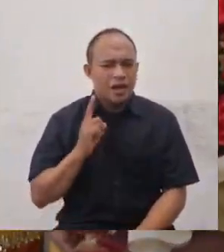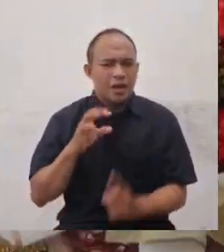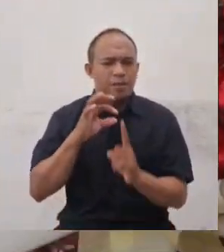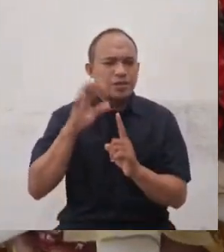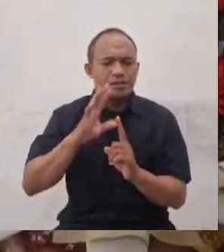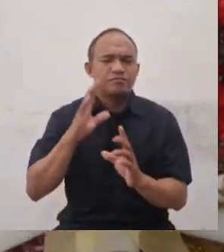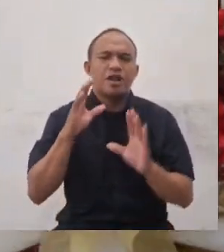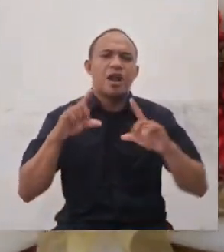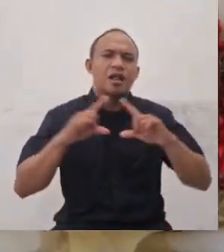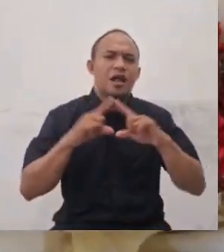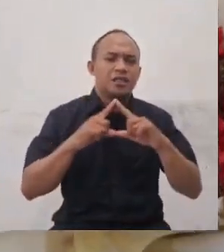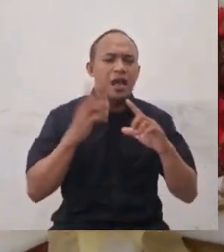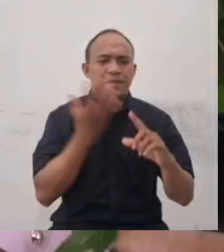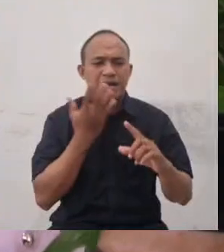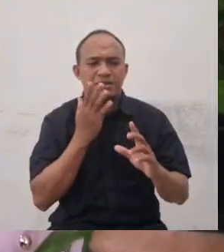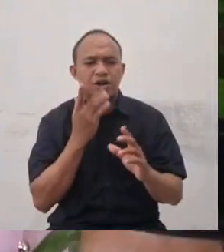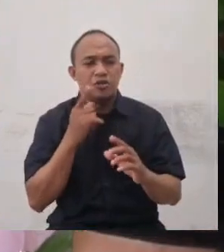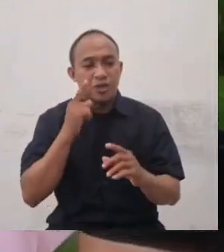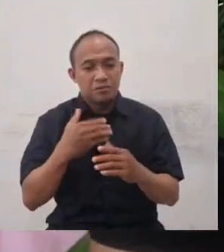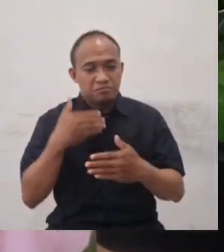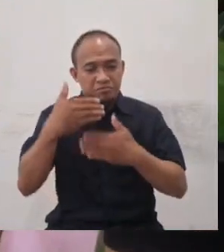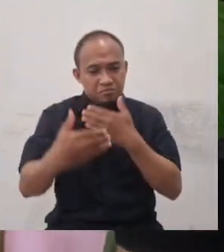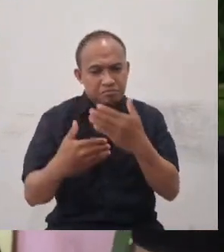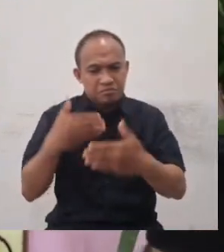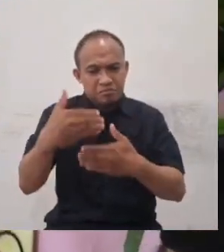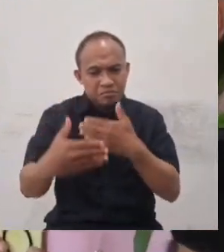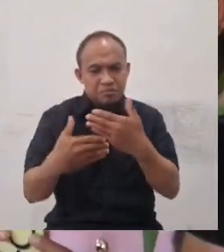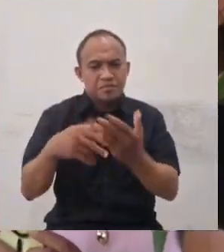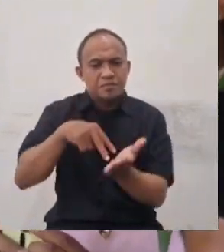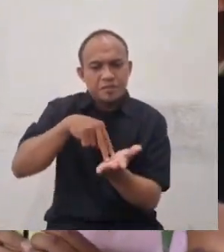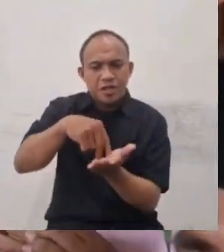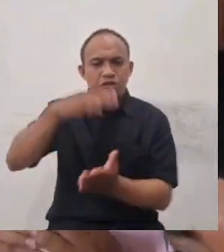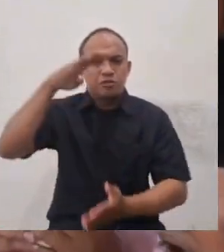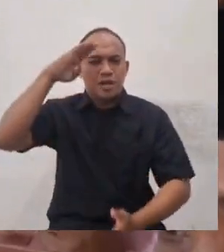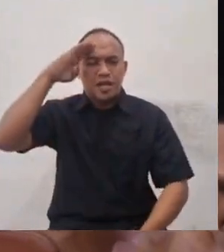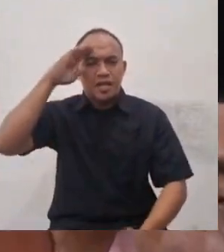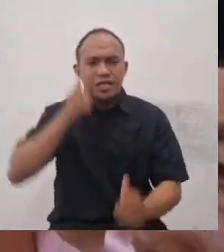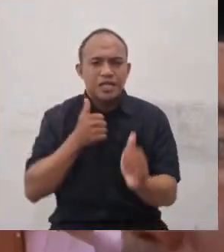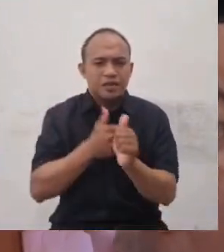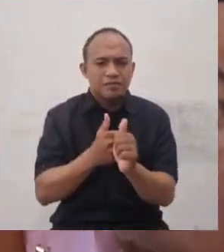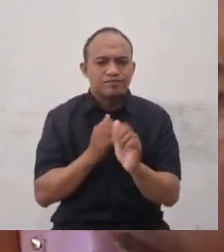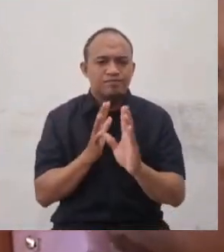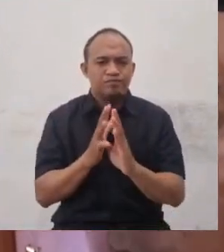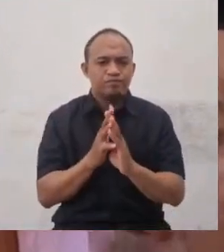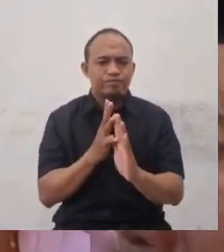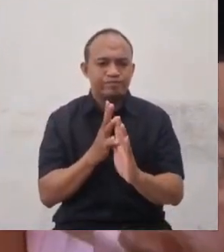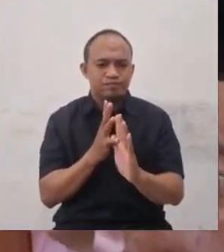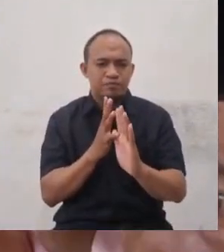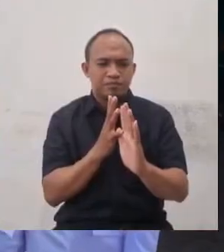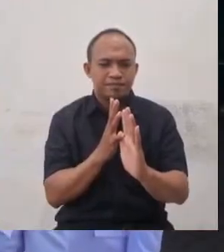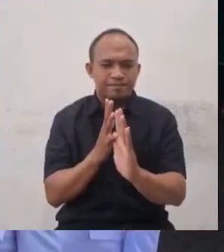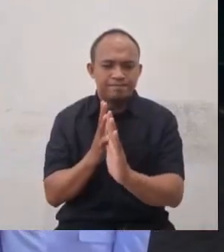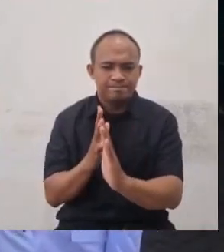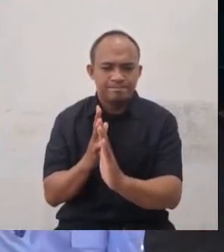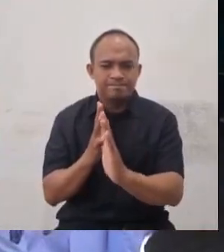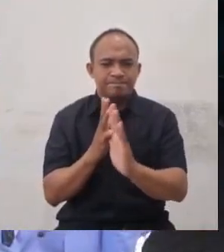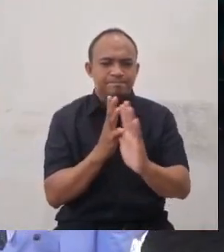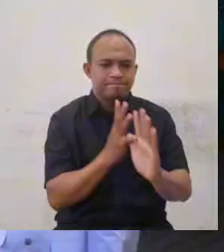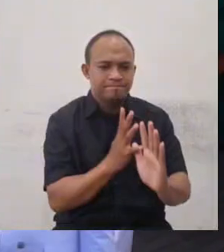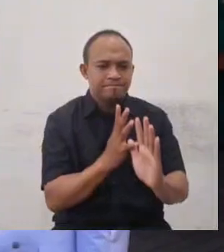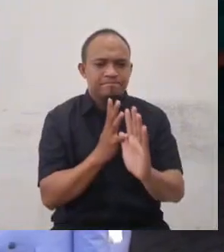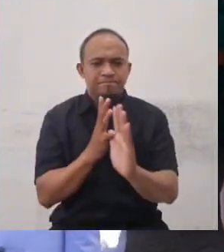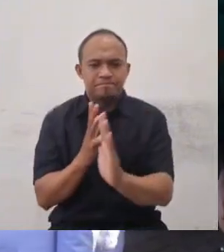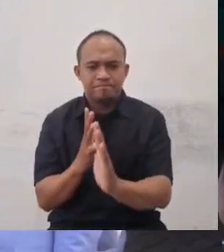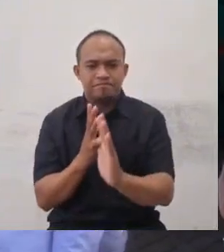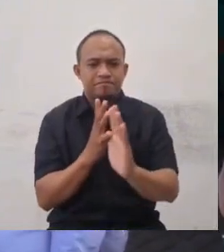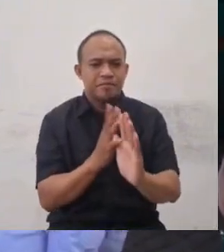prosesi Mohudu Tonggota atau penyerahan pelaksanaan upacara Mopo Tolungo dari pemangku adat Hulondalo ke